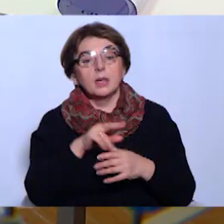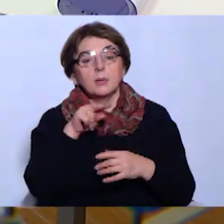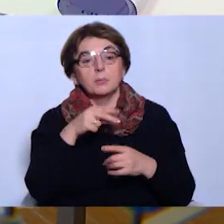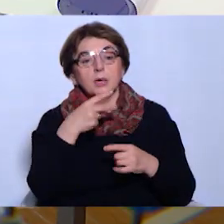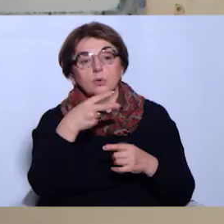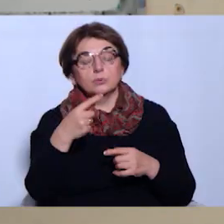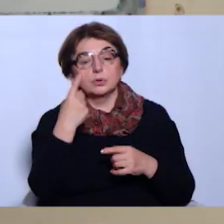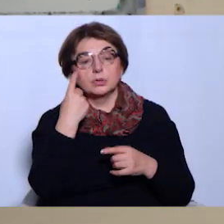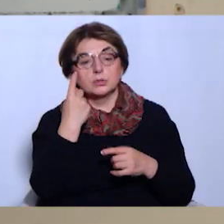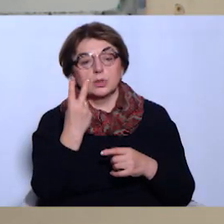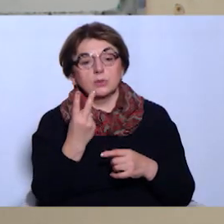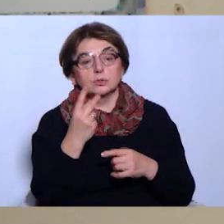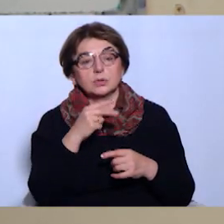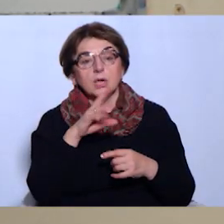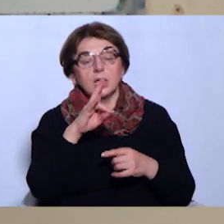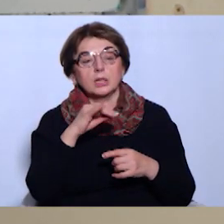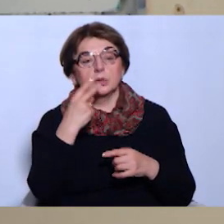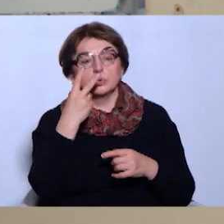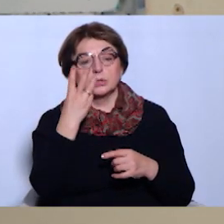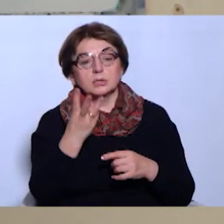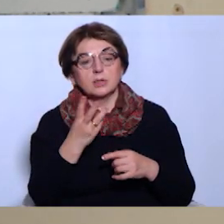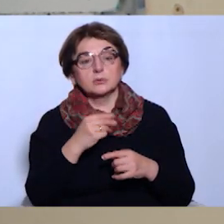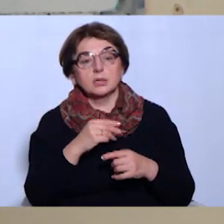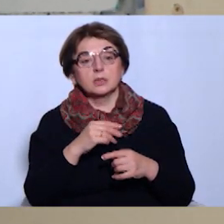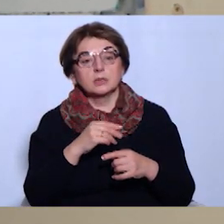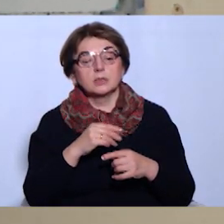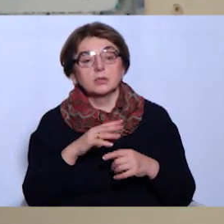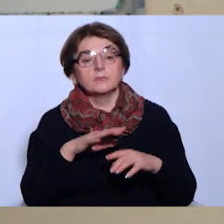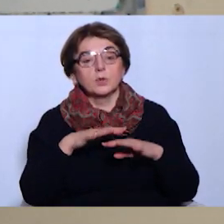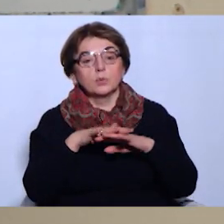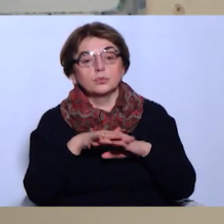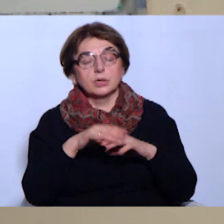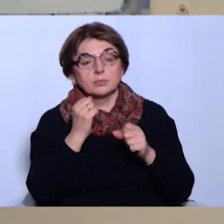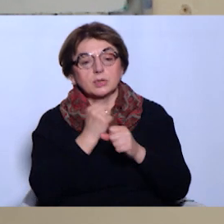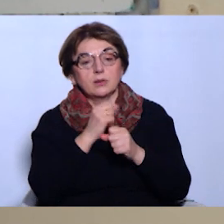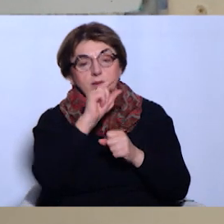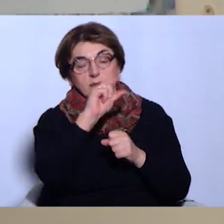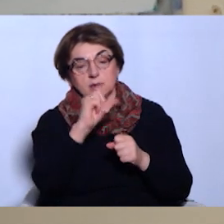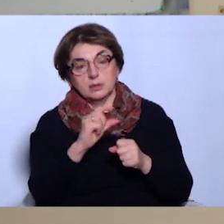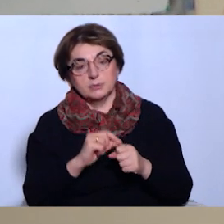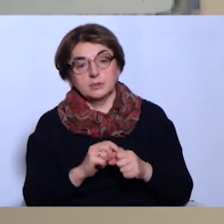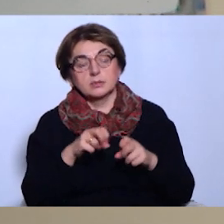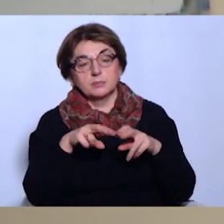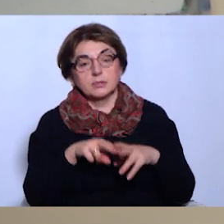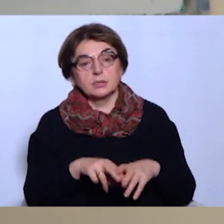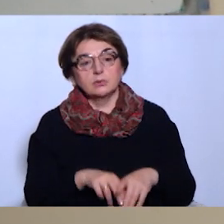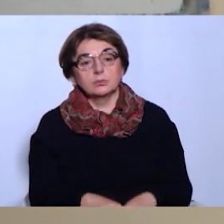n უდრის 1-ს, n უდრის 2-ს და n უდრის 3-ს.